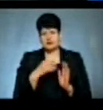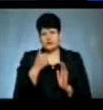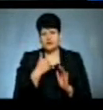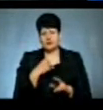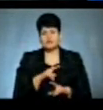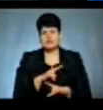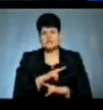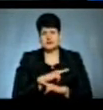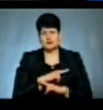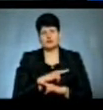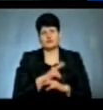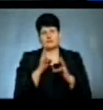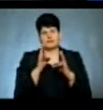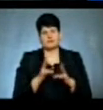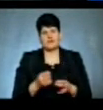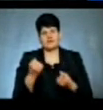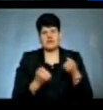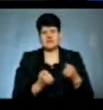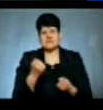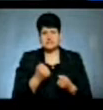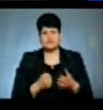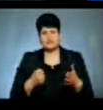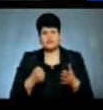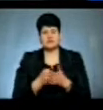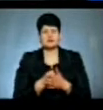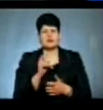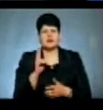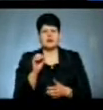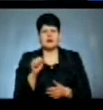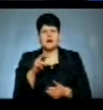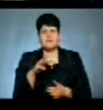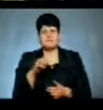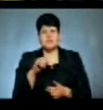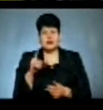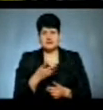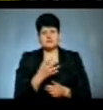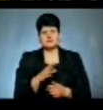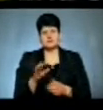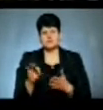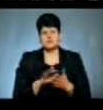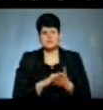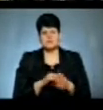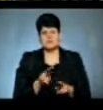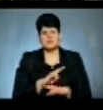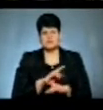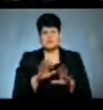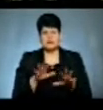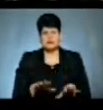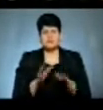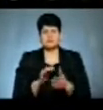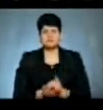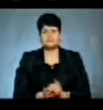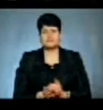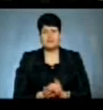на Бориспільській трасі. Автомобіль, в якому він був, врізався у КАМАЗ з причепом. Нардеп та водій загинули на місці. Прес-секретар Чорновола потрапив до